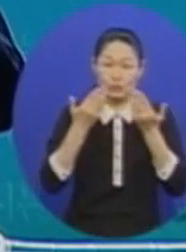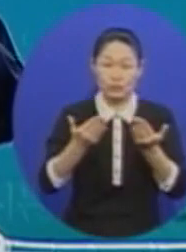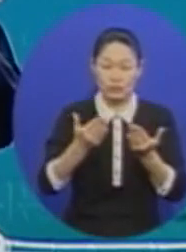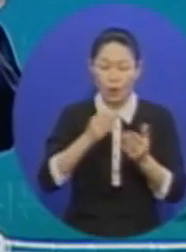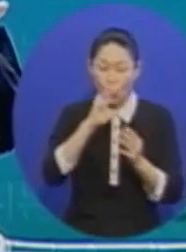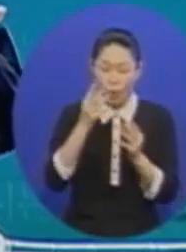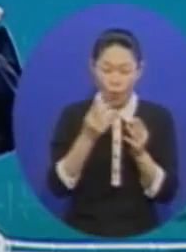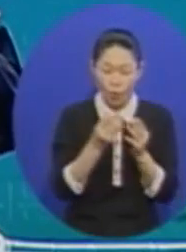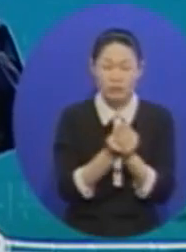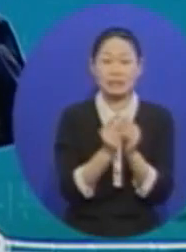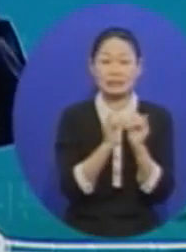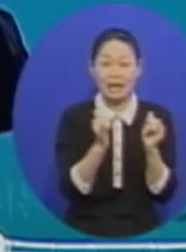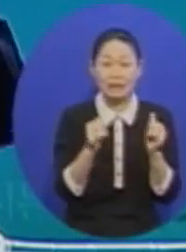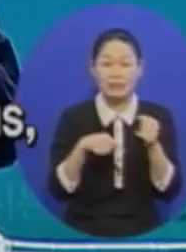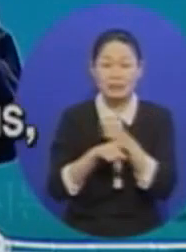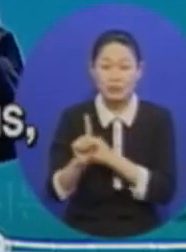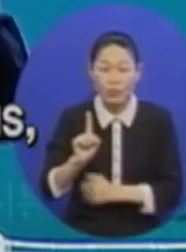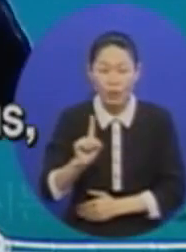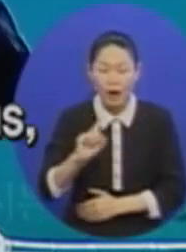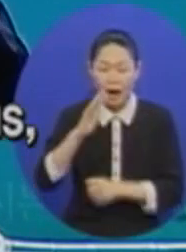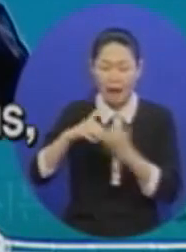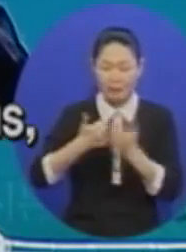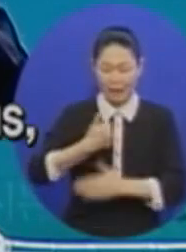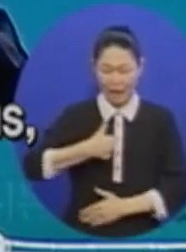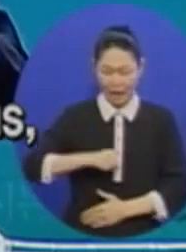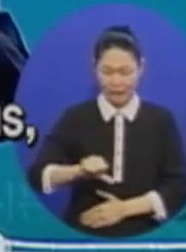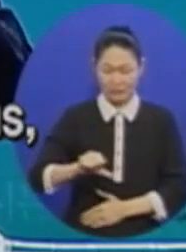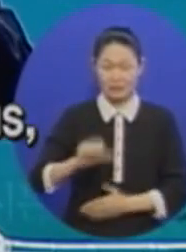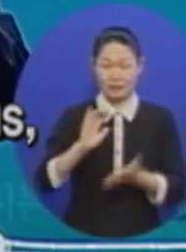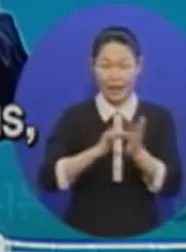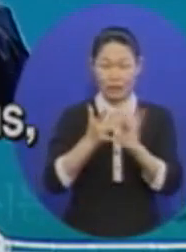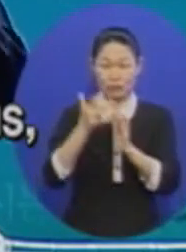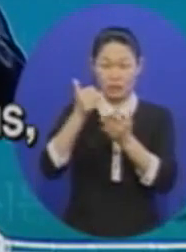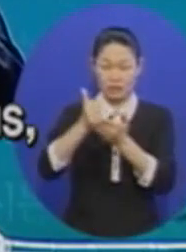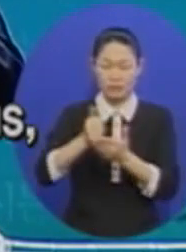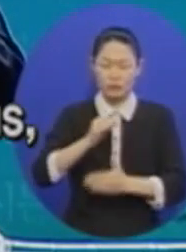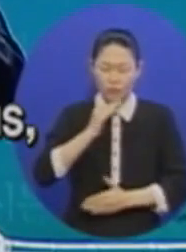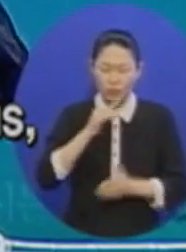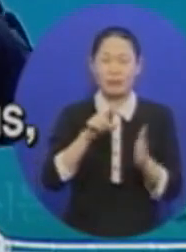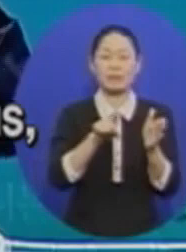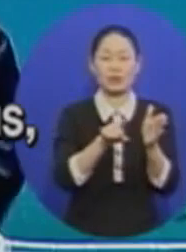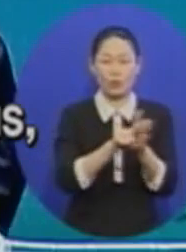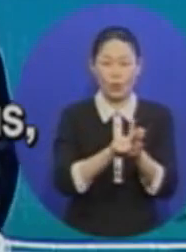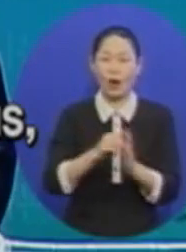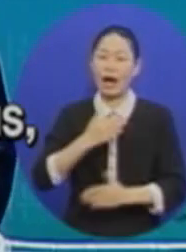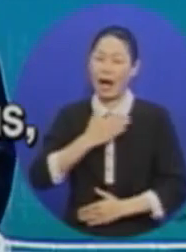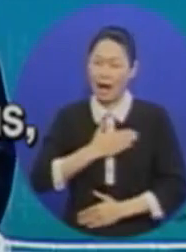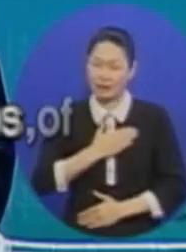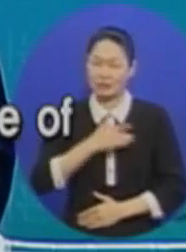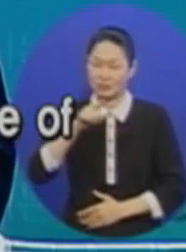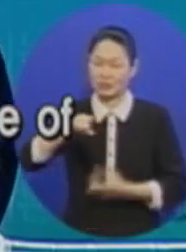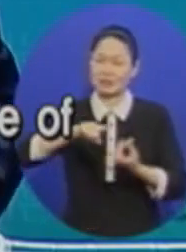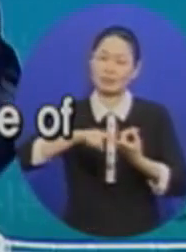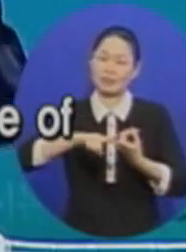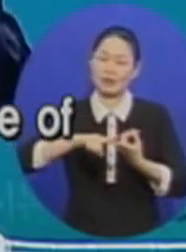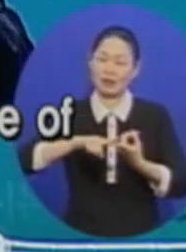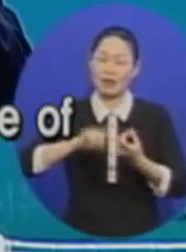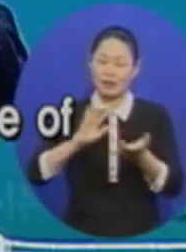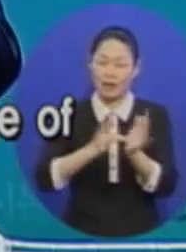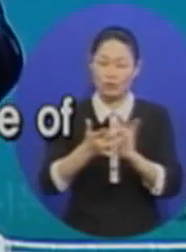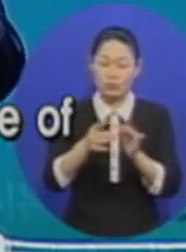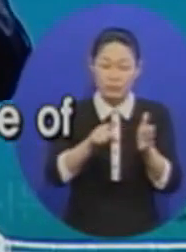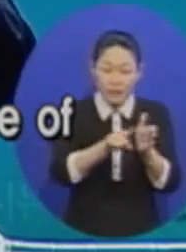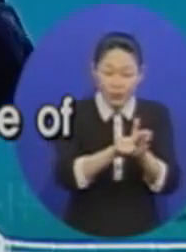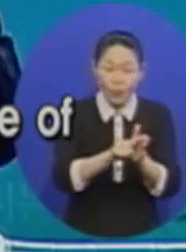얹어 난 사람은 하나님의 아들 예수님을 정말 믿고 않은 거예요 예수님을